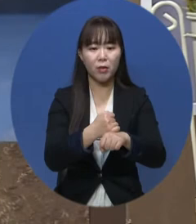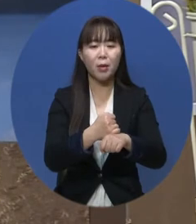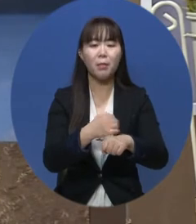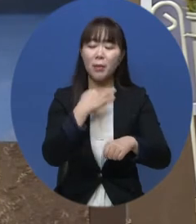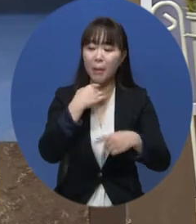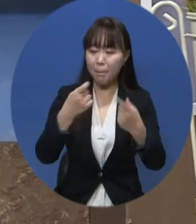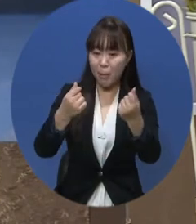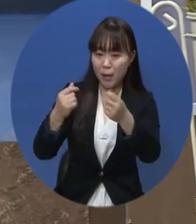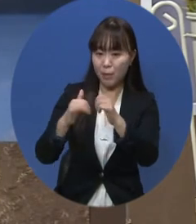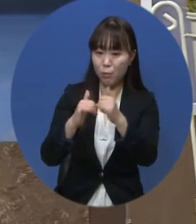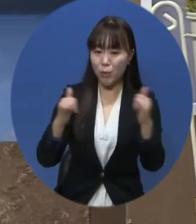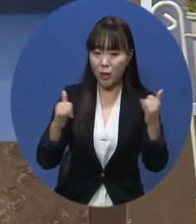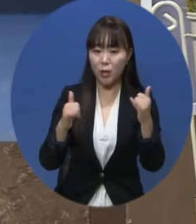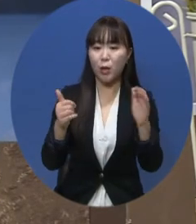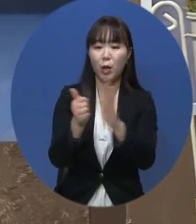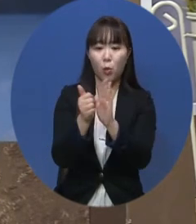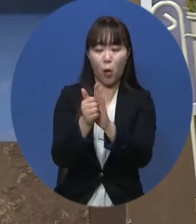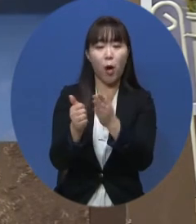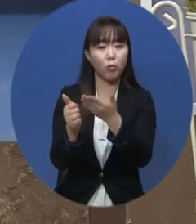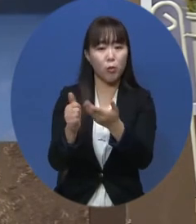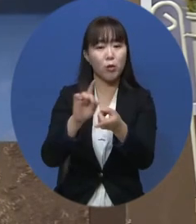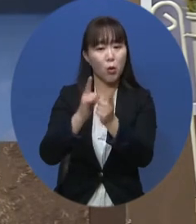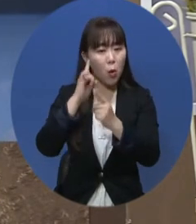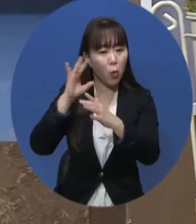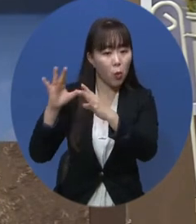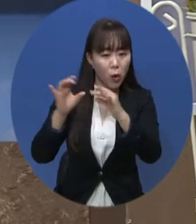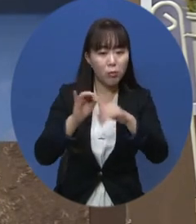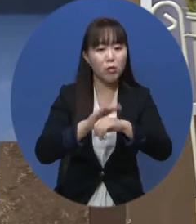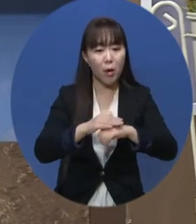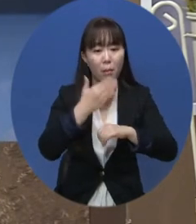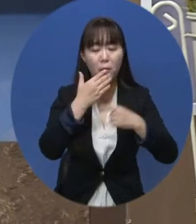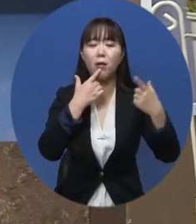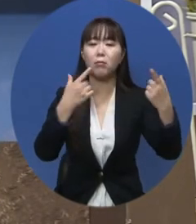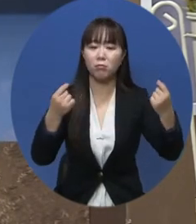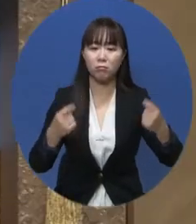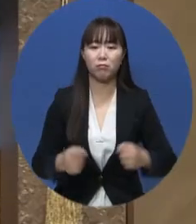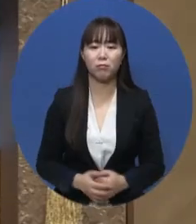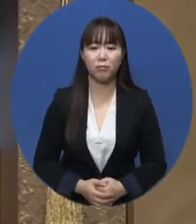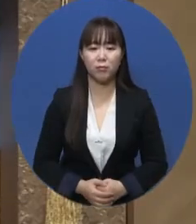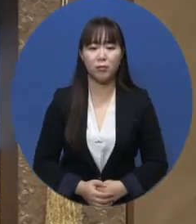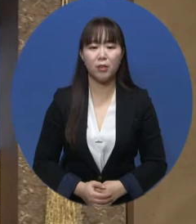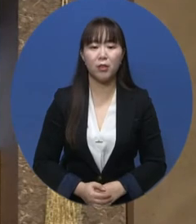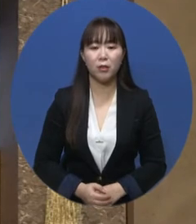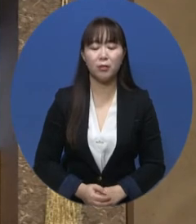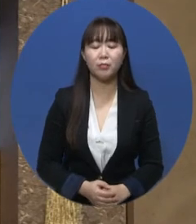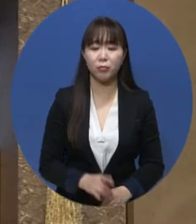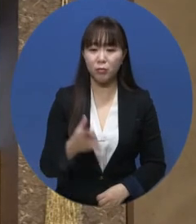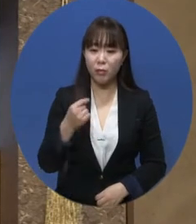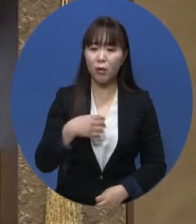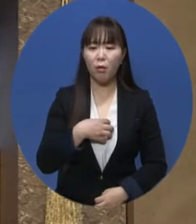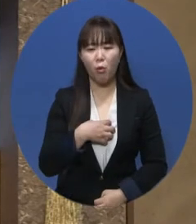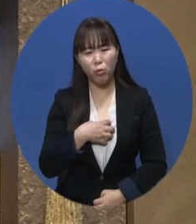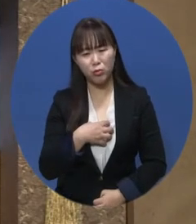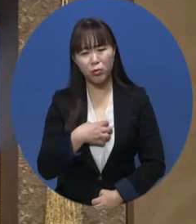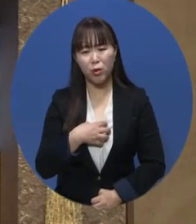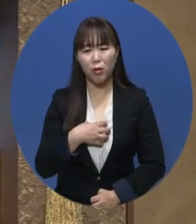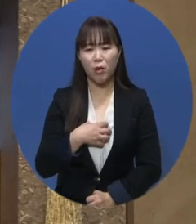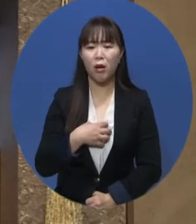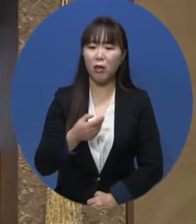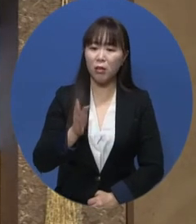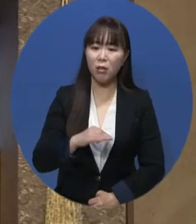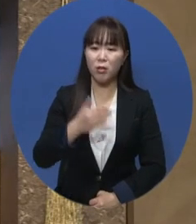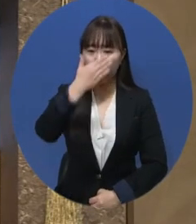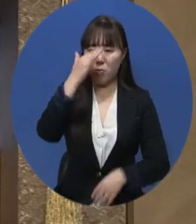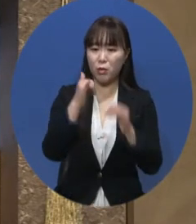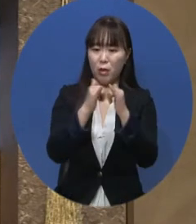같은 연령대이신 분들이 도와주면서 서로 공감대 형성도 잘 될 수 있고. 그렇죠. 아무래도 네. 이제 그런 부분은 걱정하고 있긴 있는데 뭐